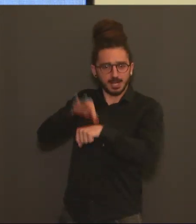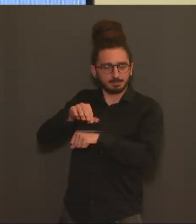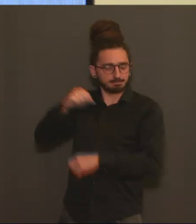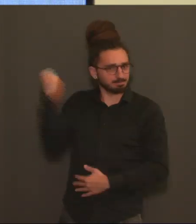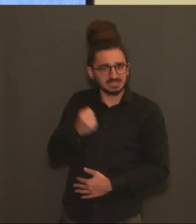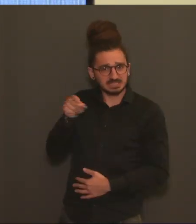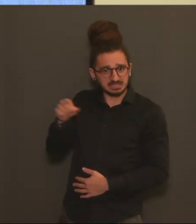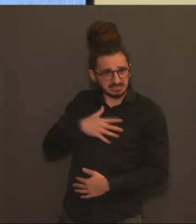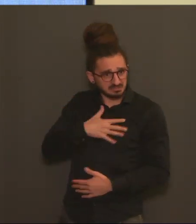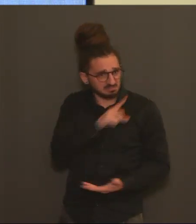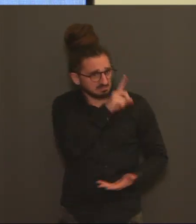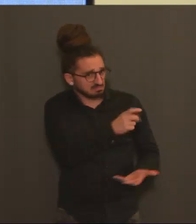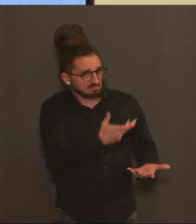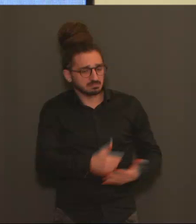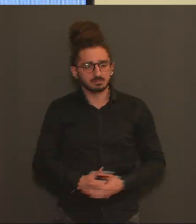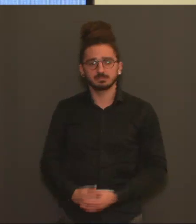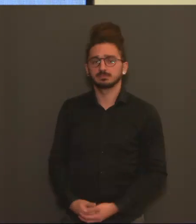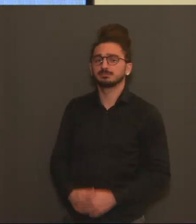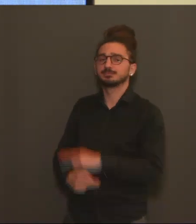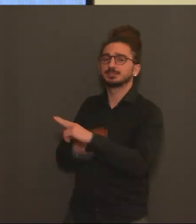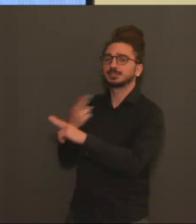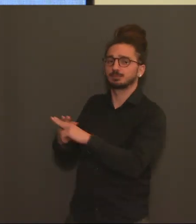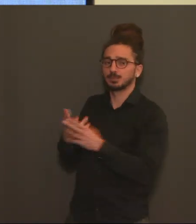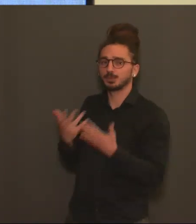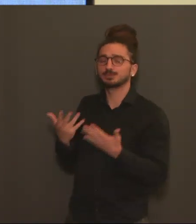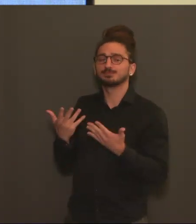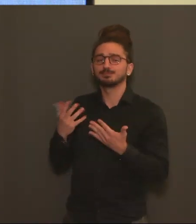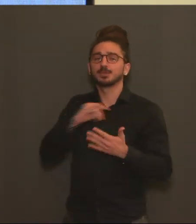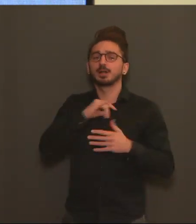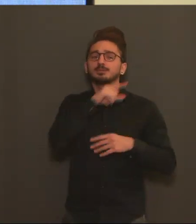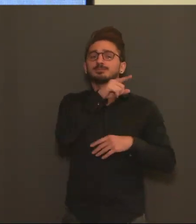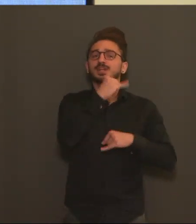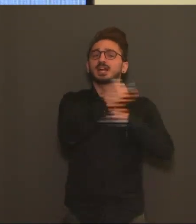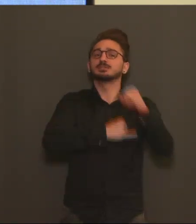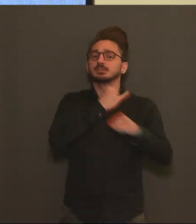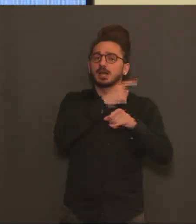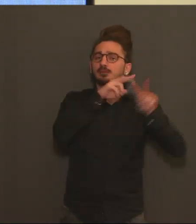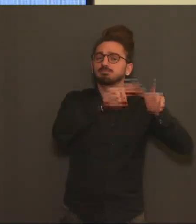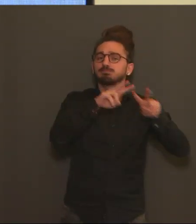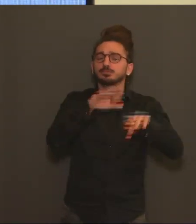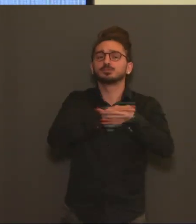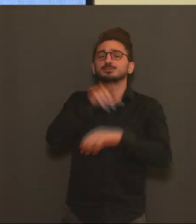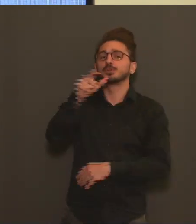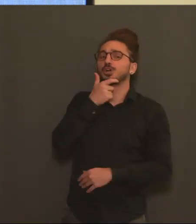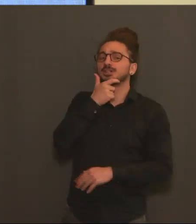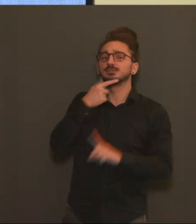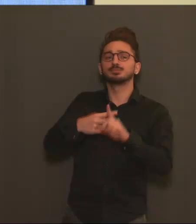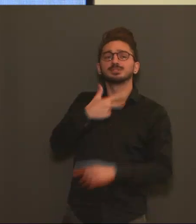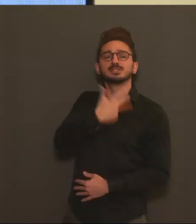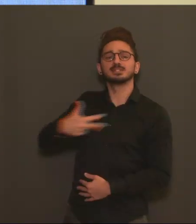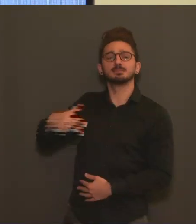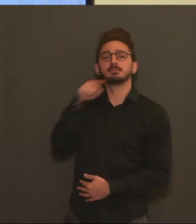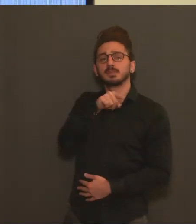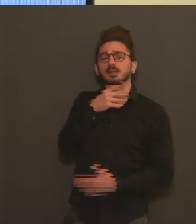Alors, il existe des données internationales dans deux pays, l'Angleterre d'une part et le Danemark d'autre part, qui tentent